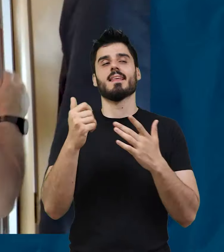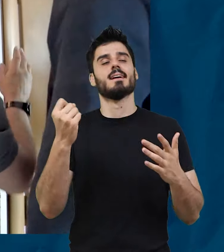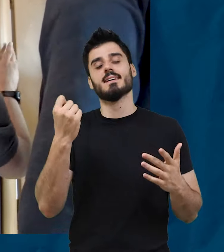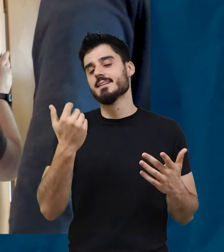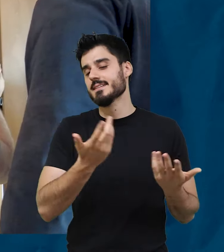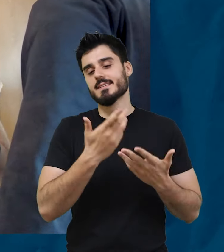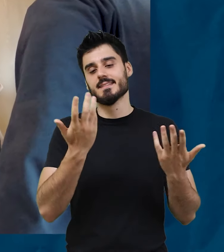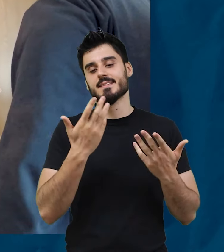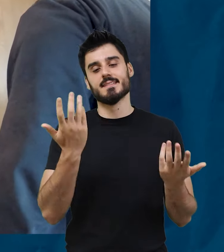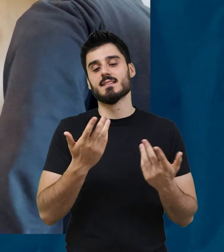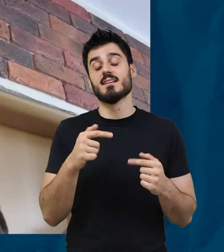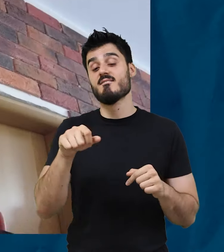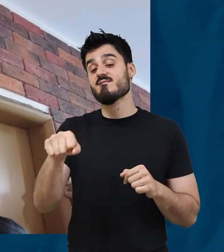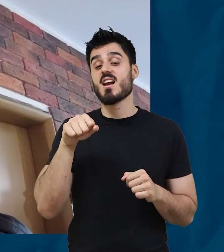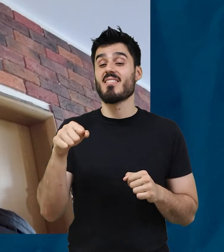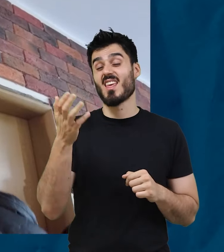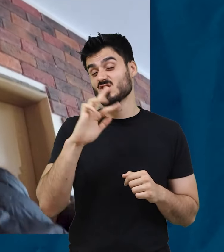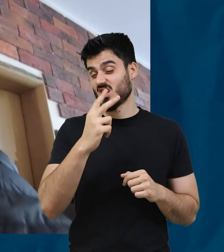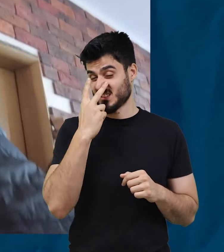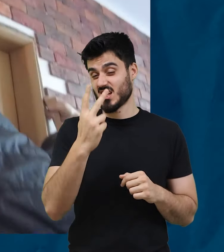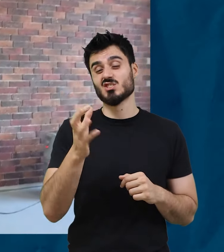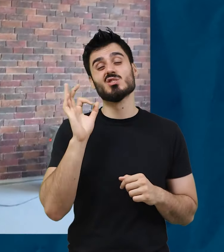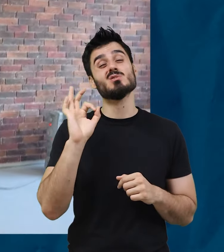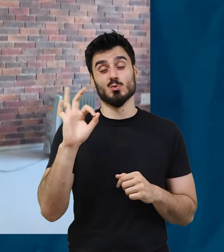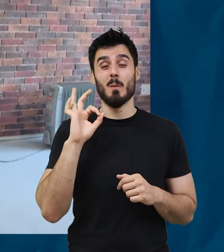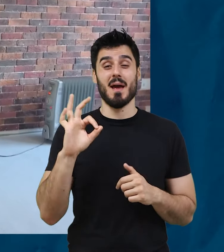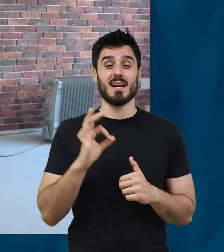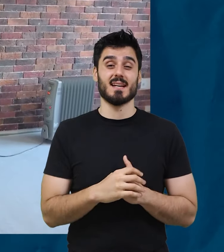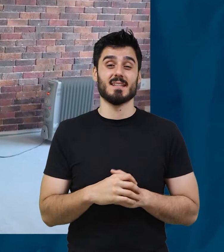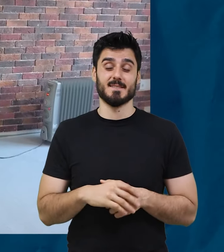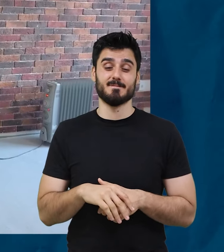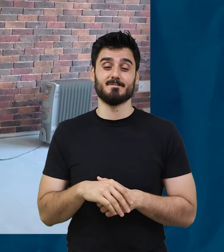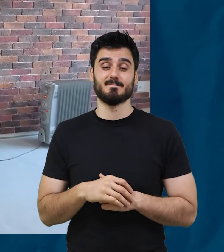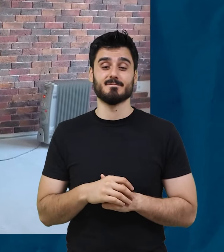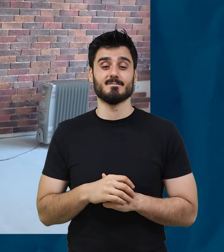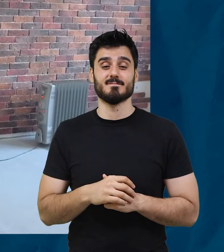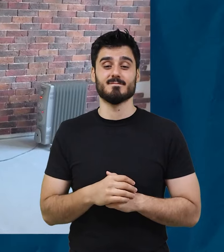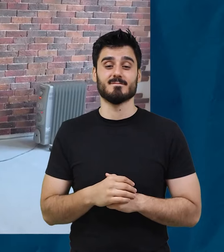Случват се трудови злополуки, но пък вратите ще изглеждат супер накрая.